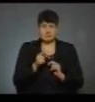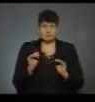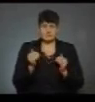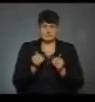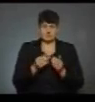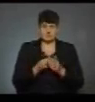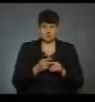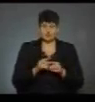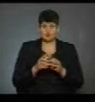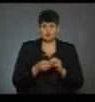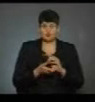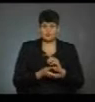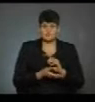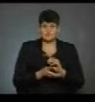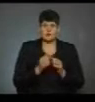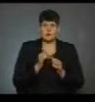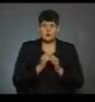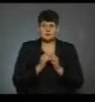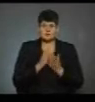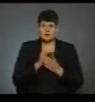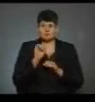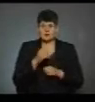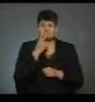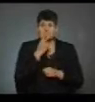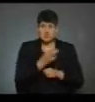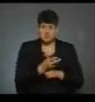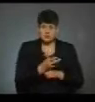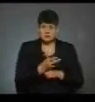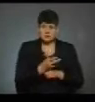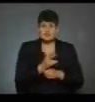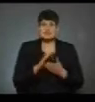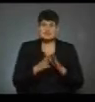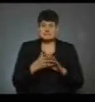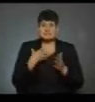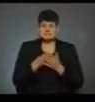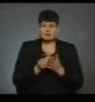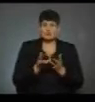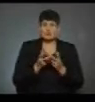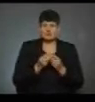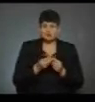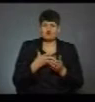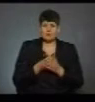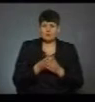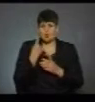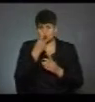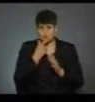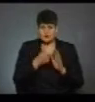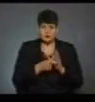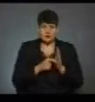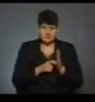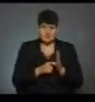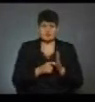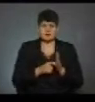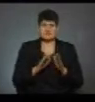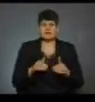суму. Кожен має можливість побачити стан своїх розрахунків в своєму особистому кабінеті або